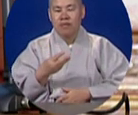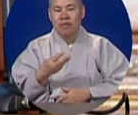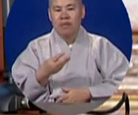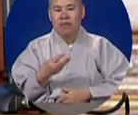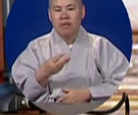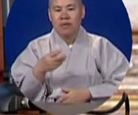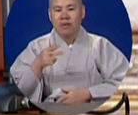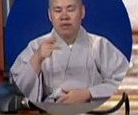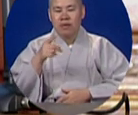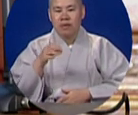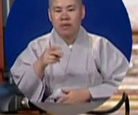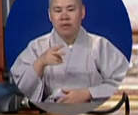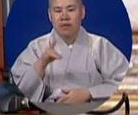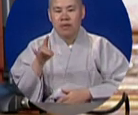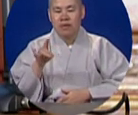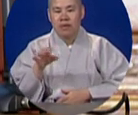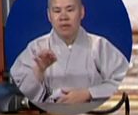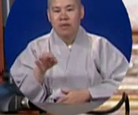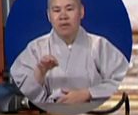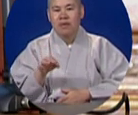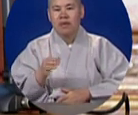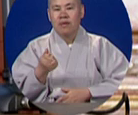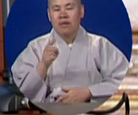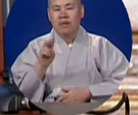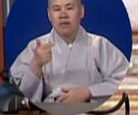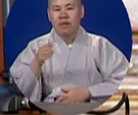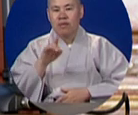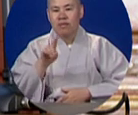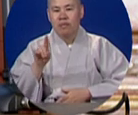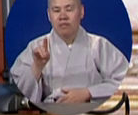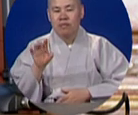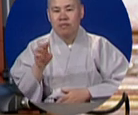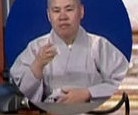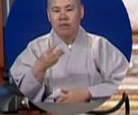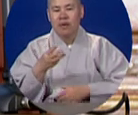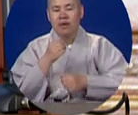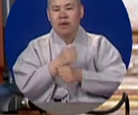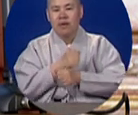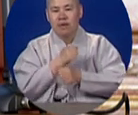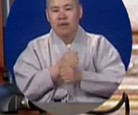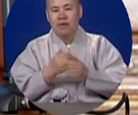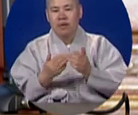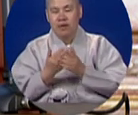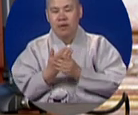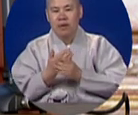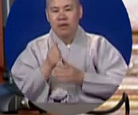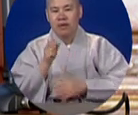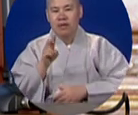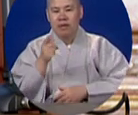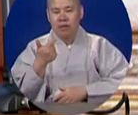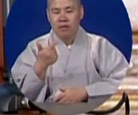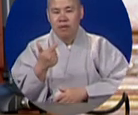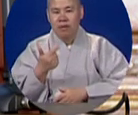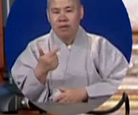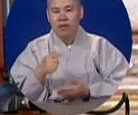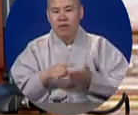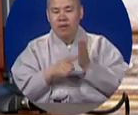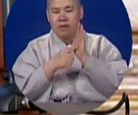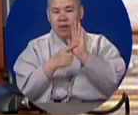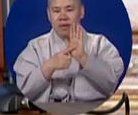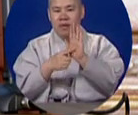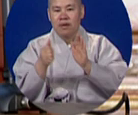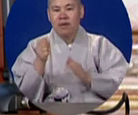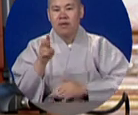현발지우의 생이라 현발하는 것을 생이라고 한다 이렇게 해석을 해요 현 나타낼